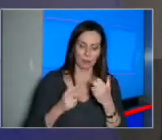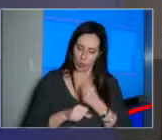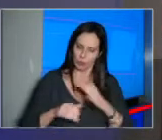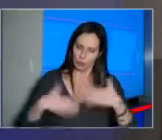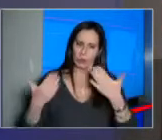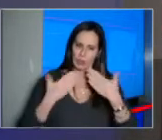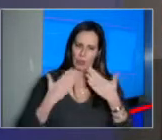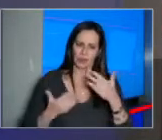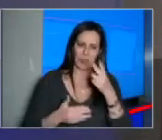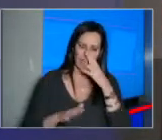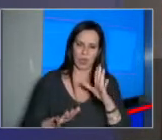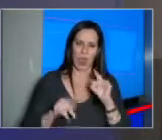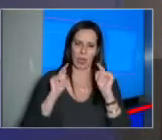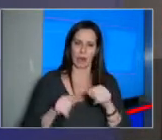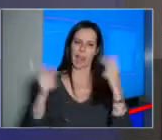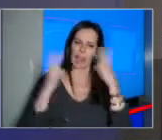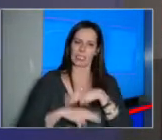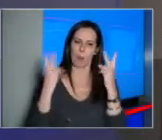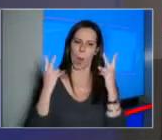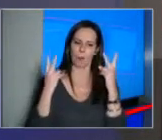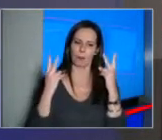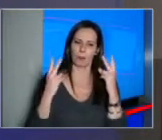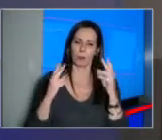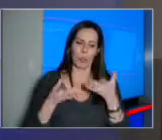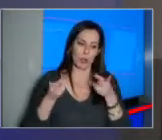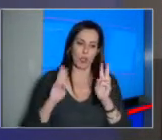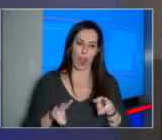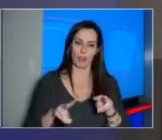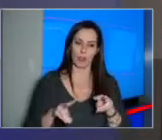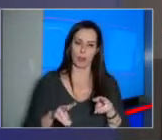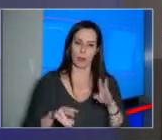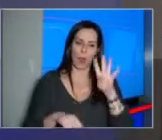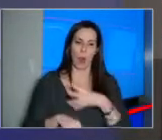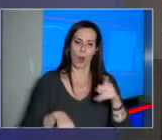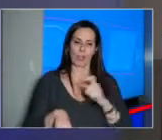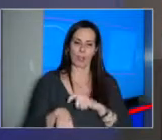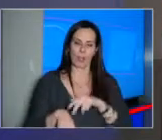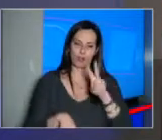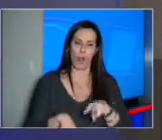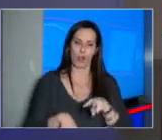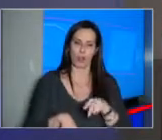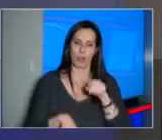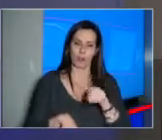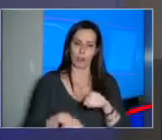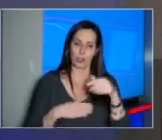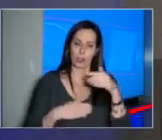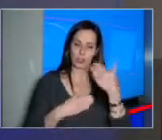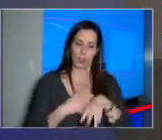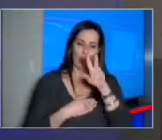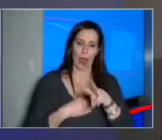המסע ומתן ולנסות להגיע להסכמות ככל שניתן, בלוח הזמנים שנקבע לשם כך, וזה סוף